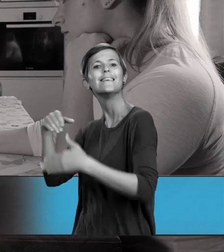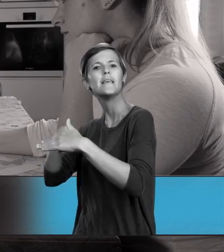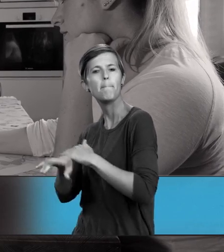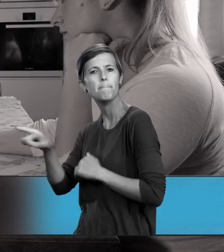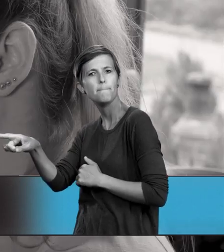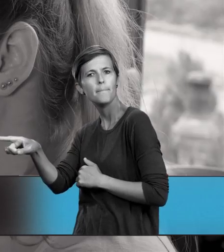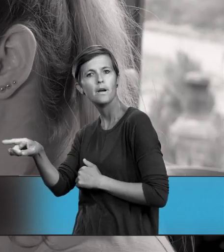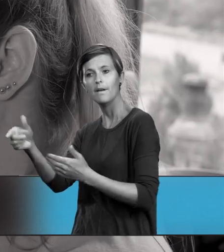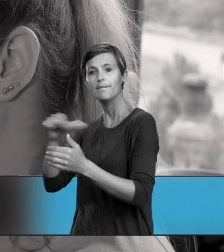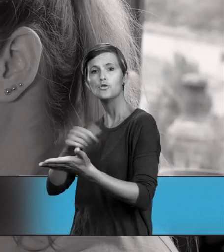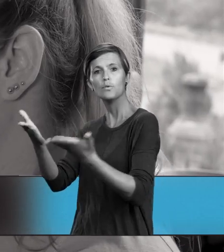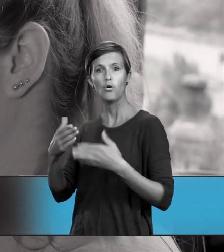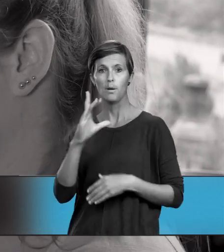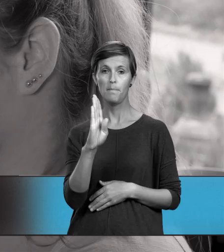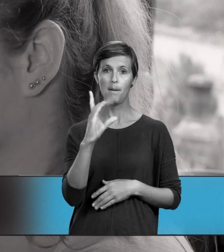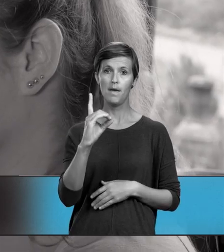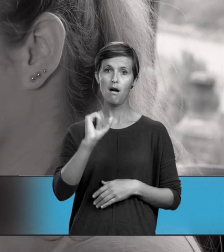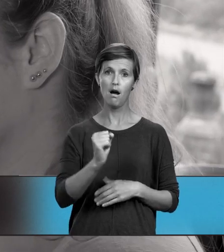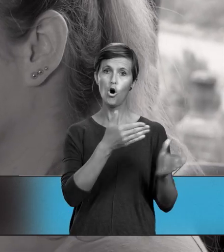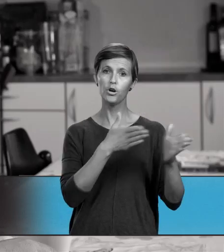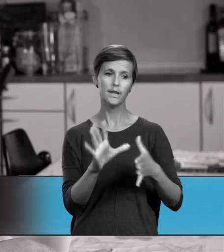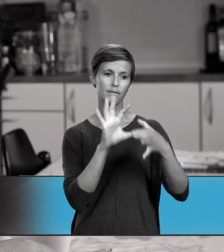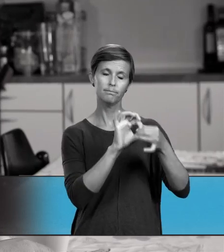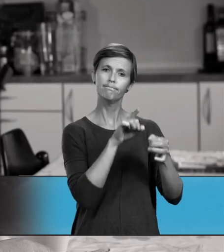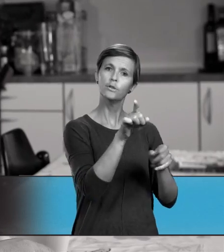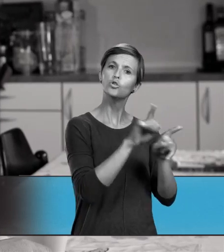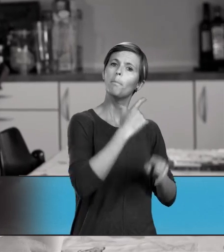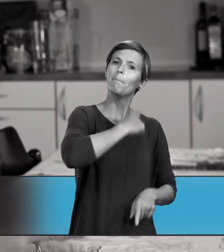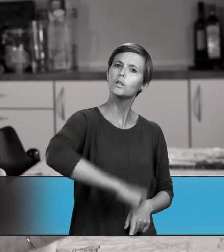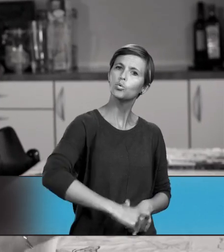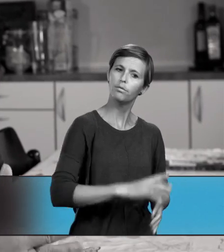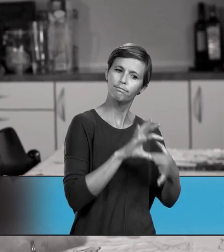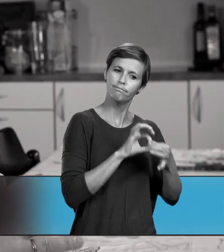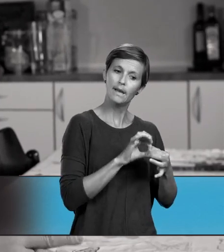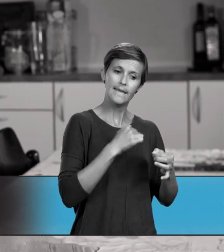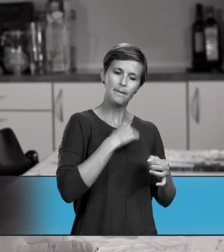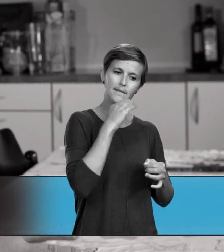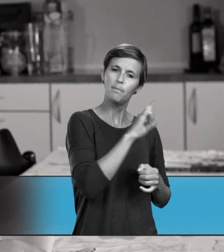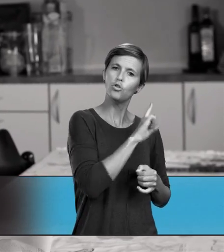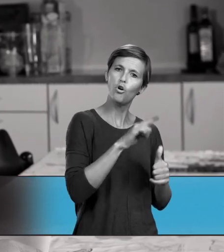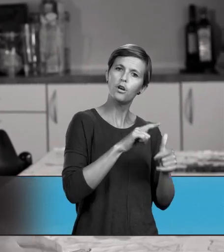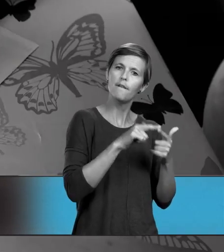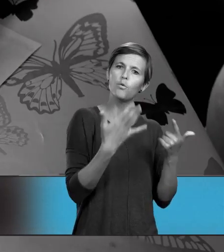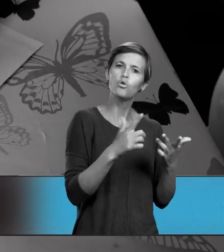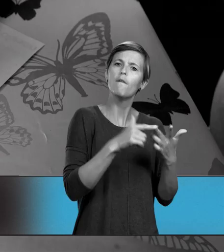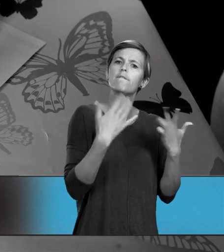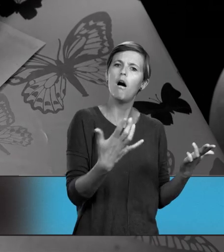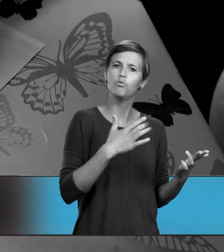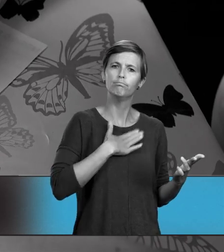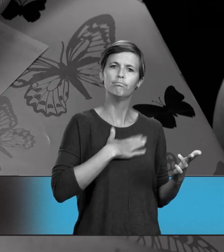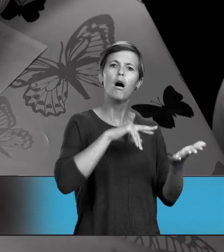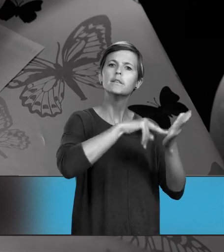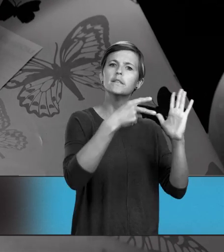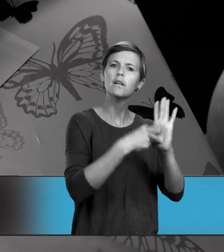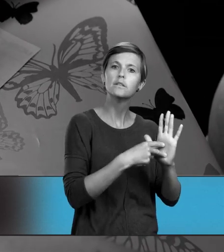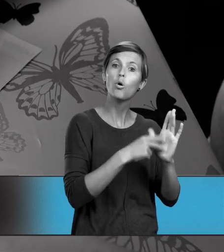er disse tjenestene knyttet til en adresse, nemlig hjemmet ditt. Får du innvilget BPA, er ordningen knyttet til deg som person.